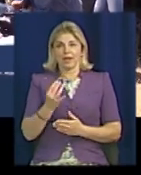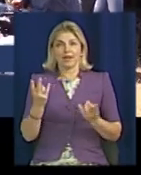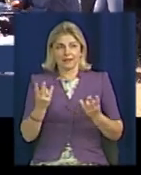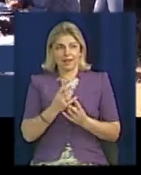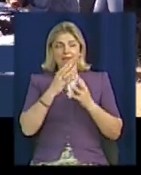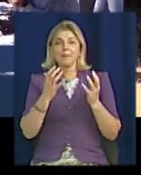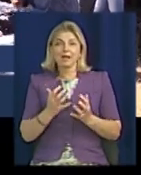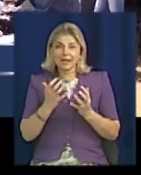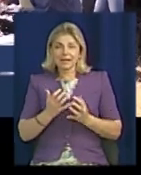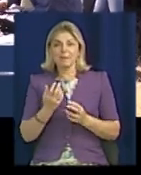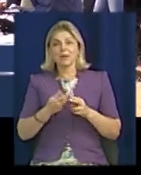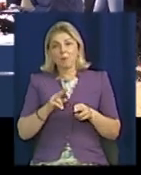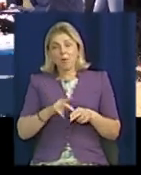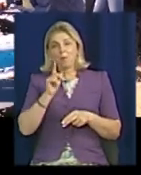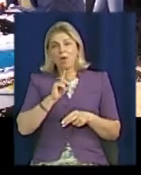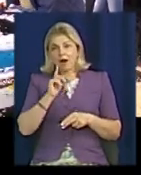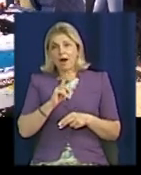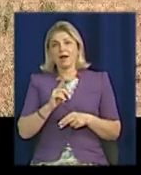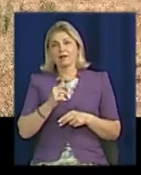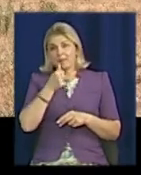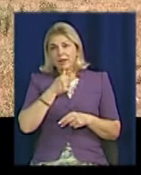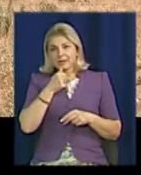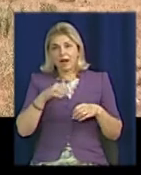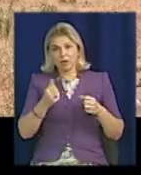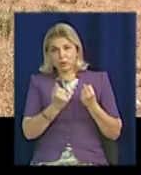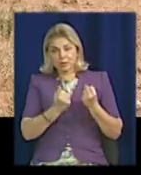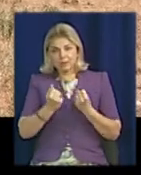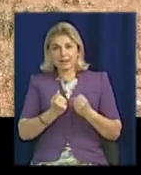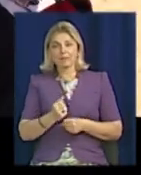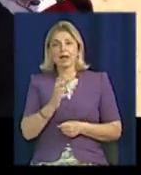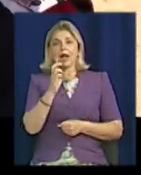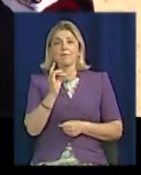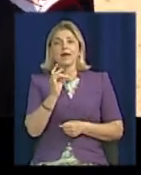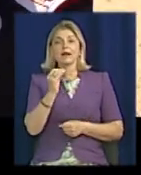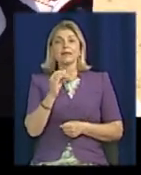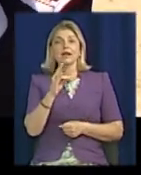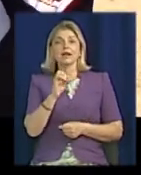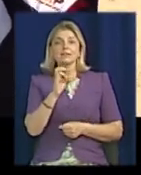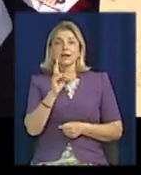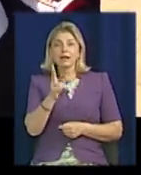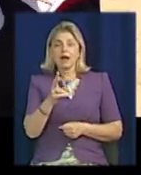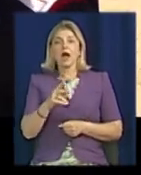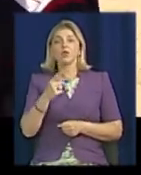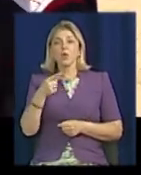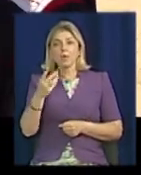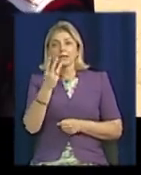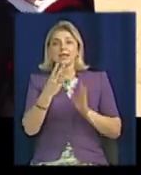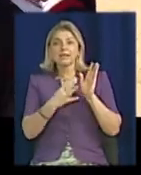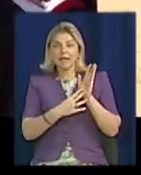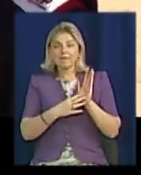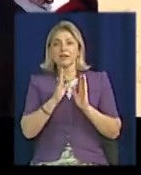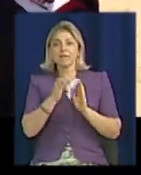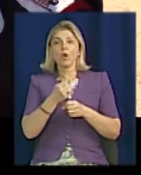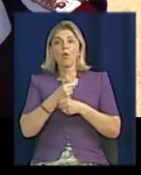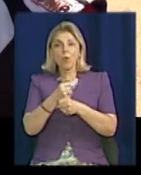його берегти. Тому поки що прикатуємося. Вадим Залош із Бродянська, пілот екіпажу номер 39. У Кубку лиманів